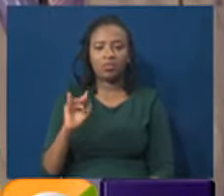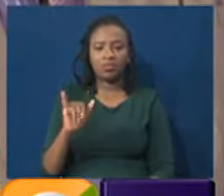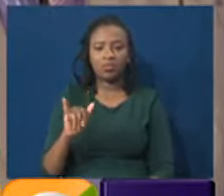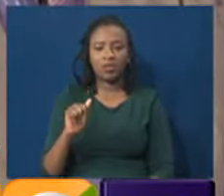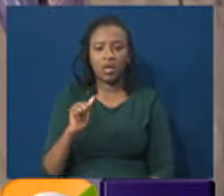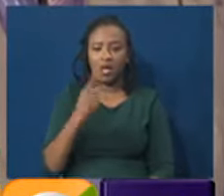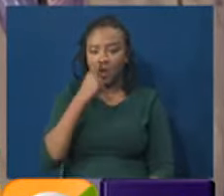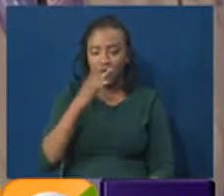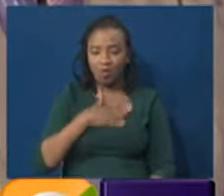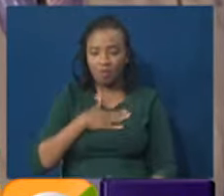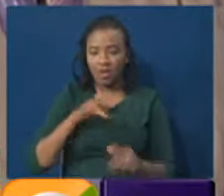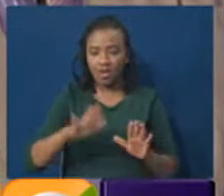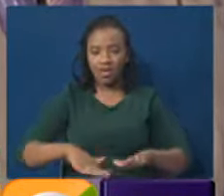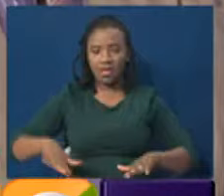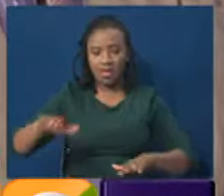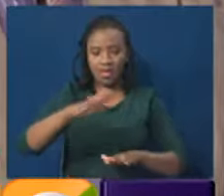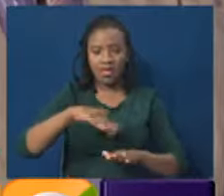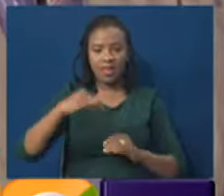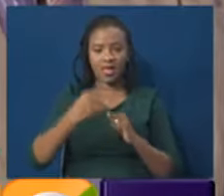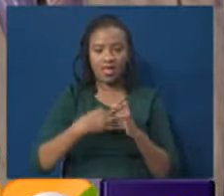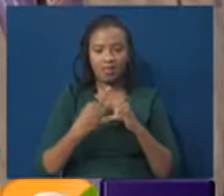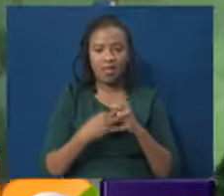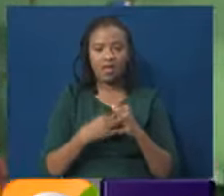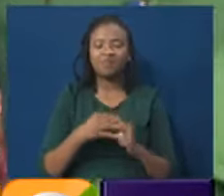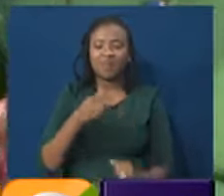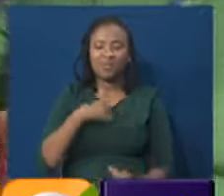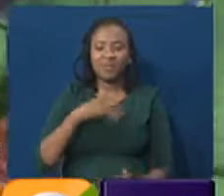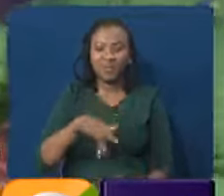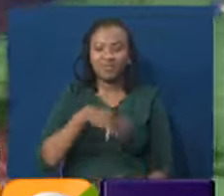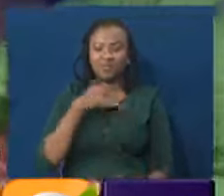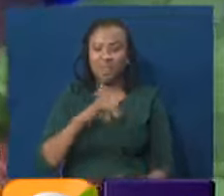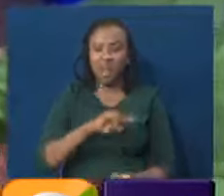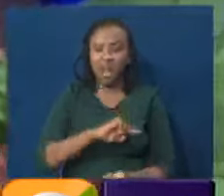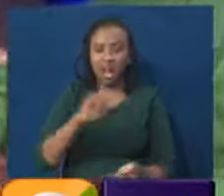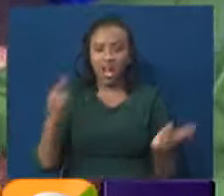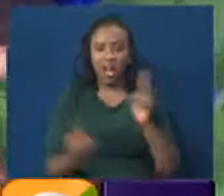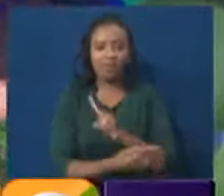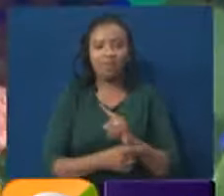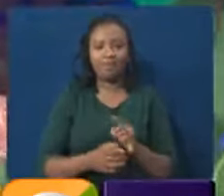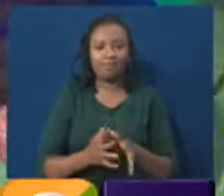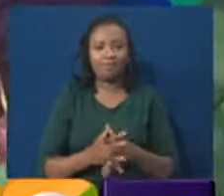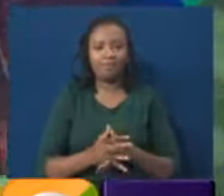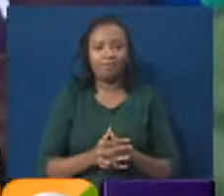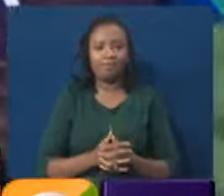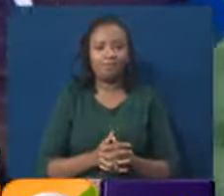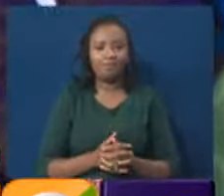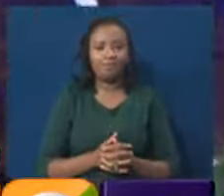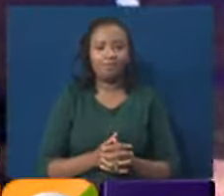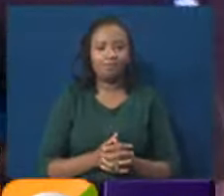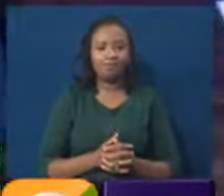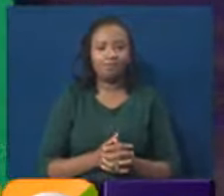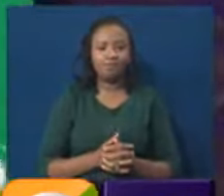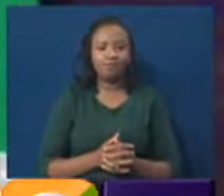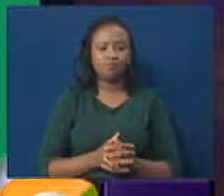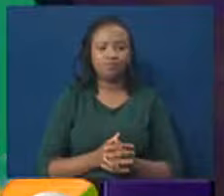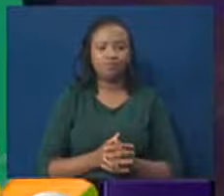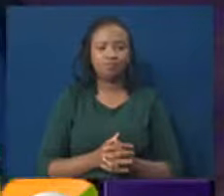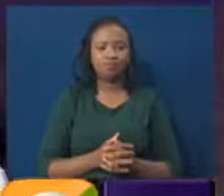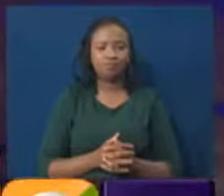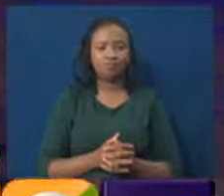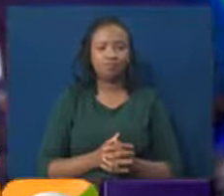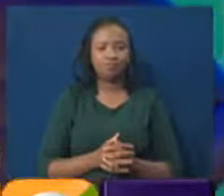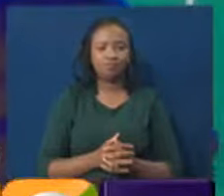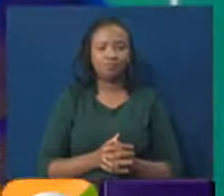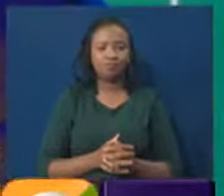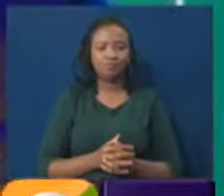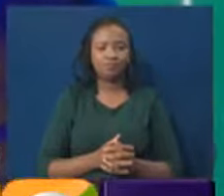it's upside down. It's upside down according to me, because ukiangalia the cost of living, the